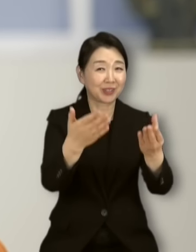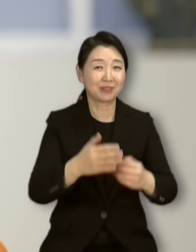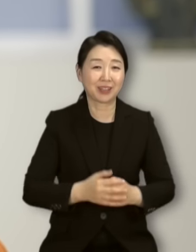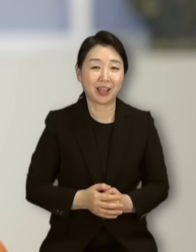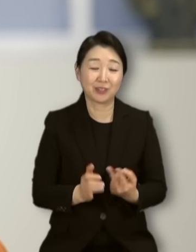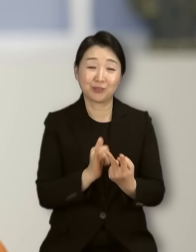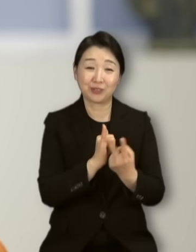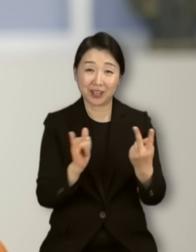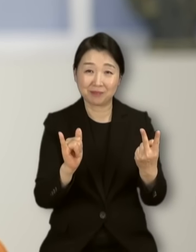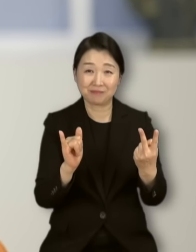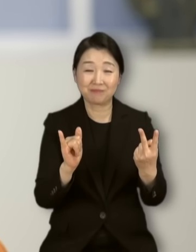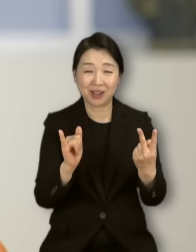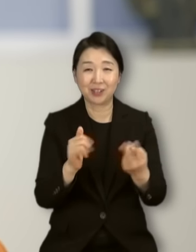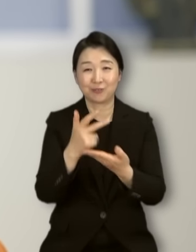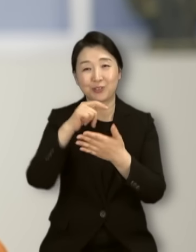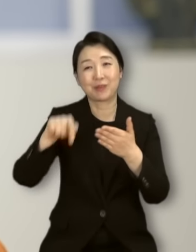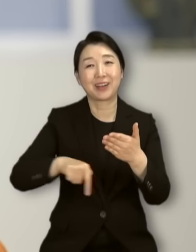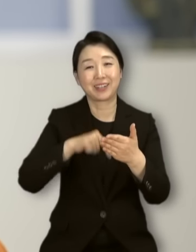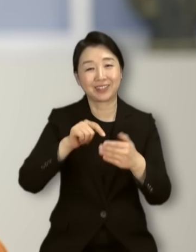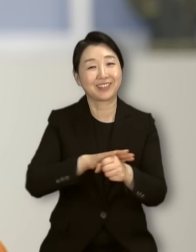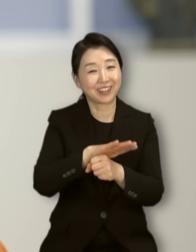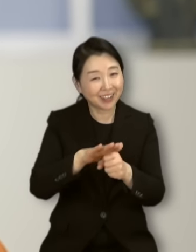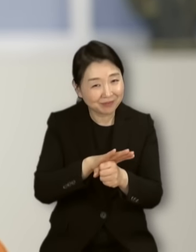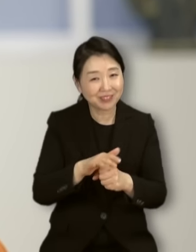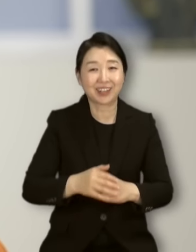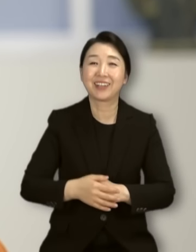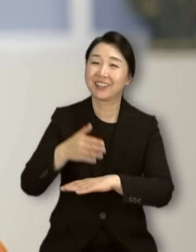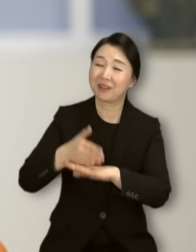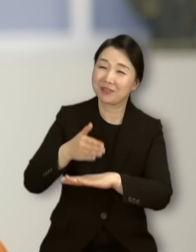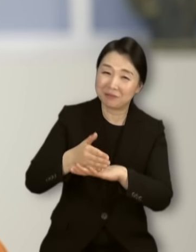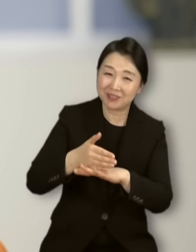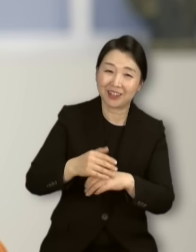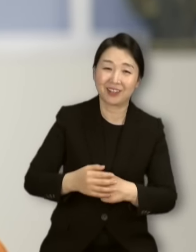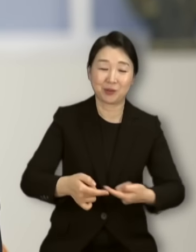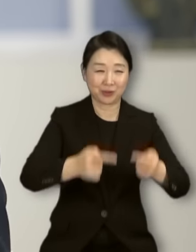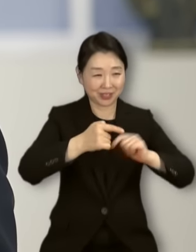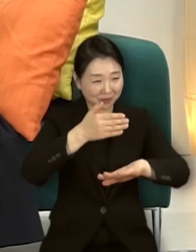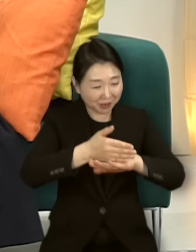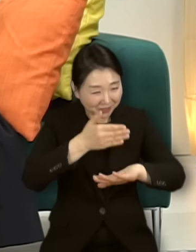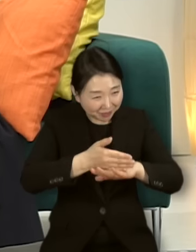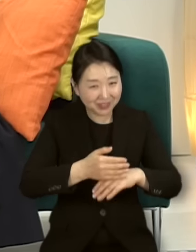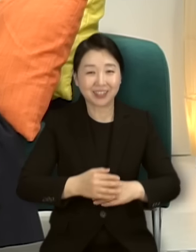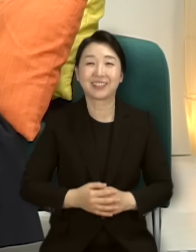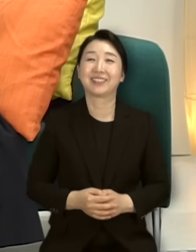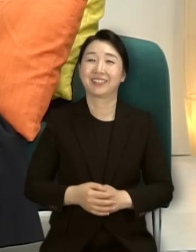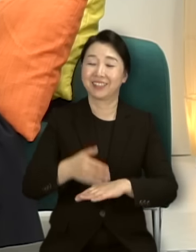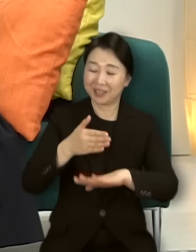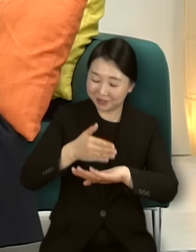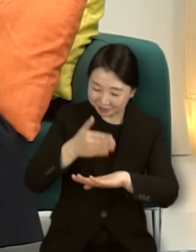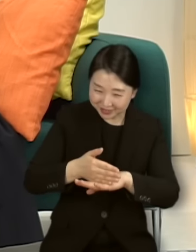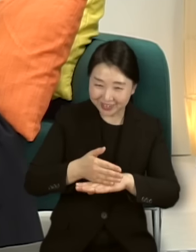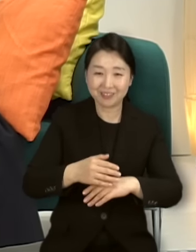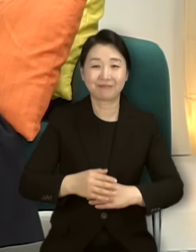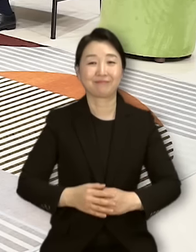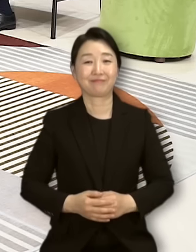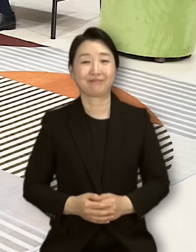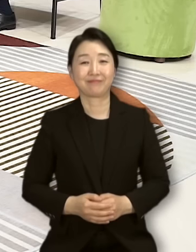축복하고 두 분 모두 주님 안해 사랑합니다 감사합니다 오늘 나와주셔서 정말 감사드립니다